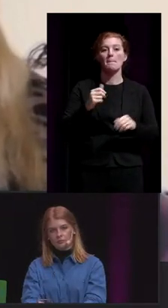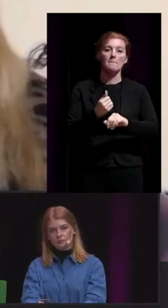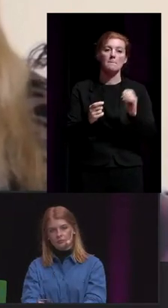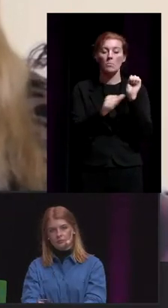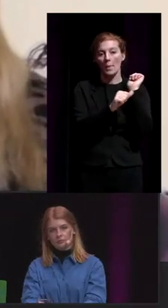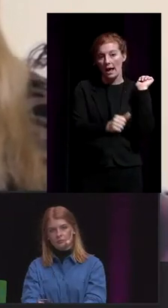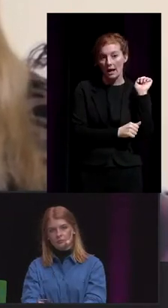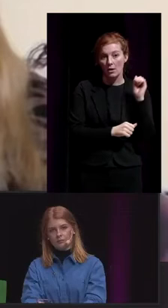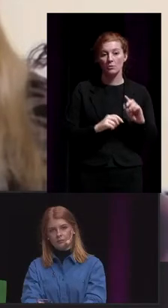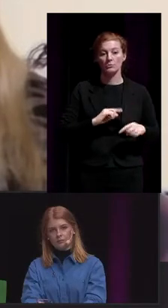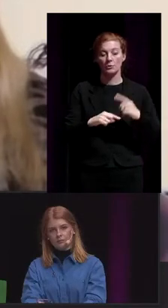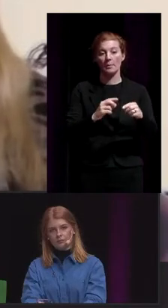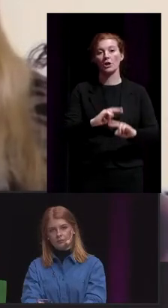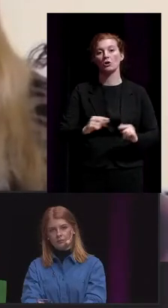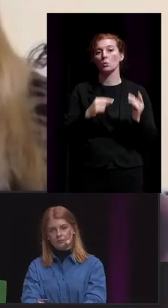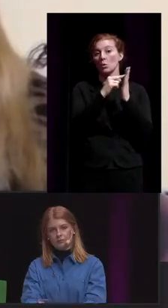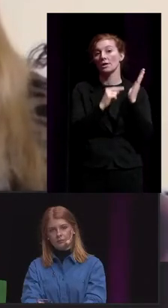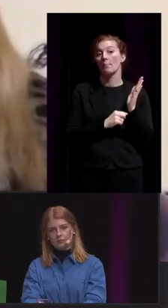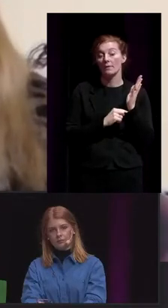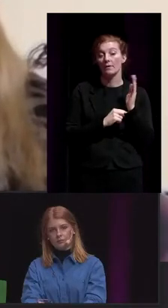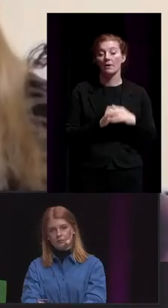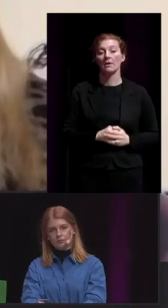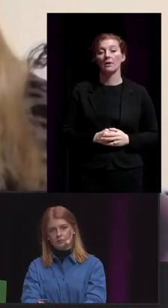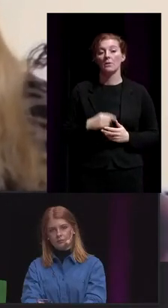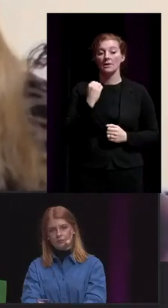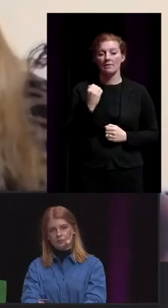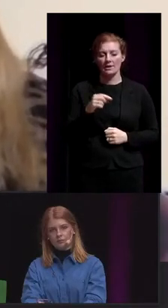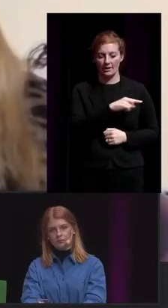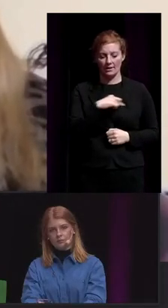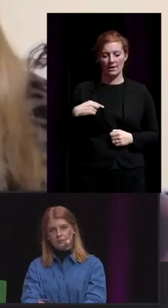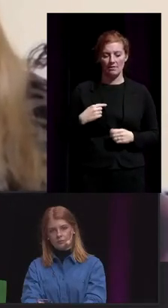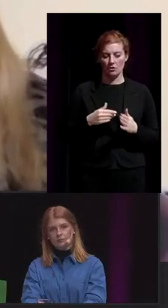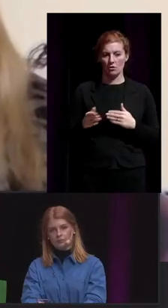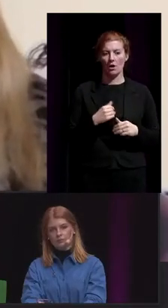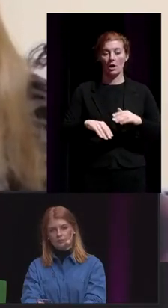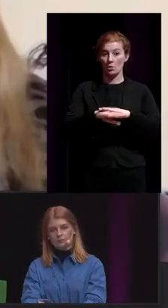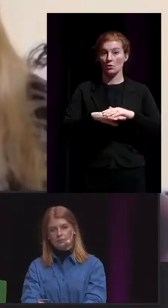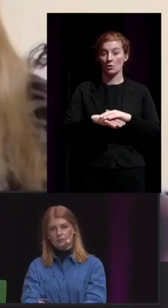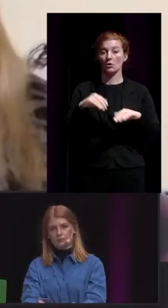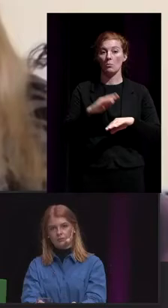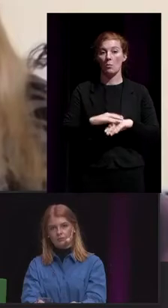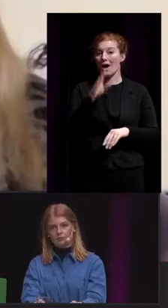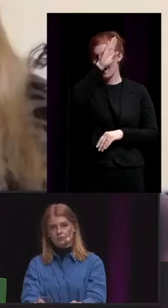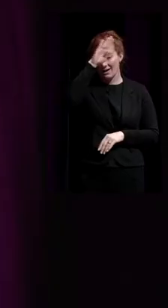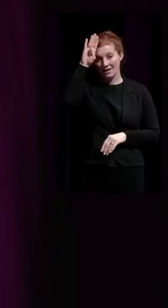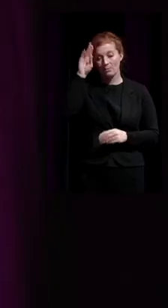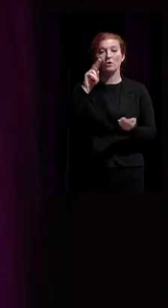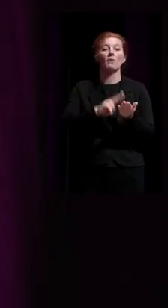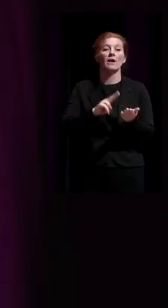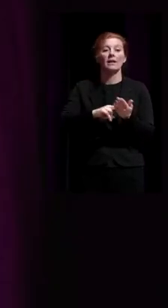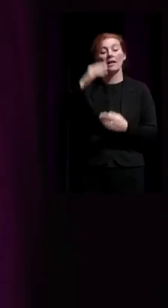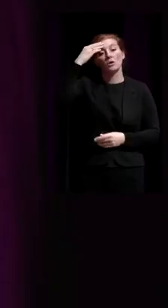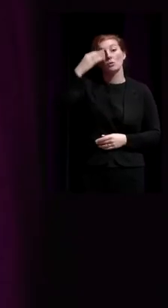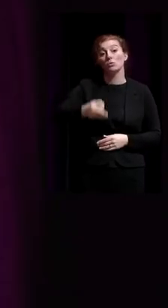det är viktigt att det vi gör också utvärderas och baseras på akademisk och validerad kunskap.